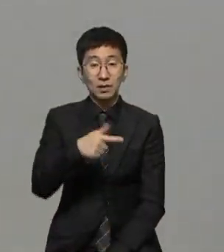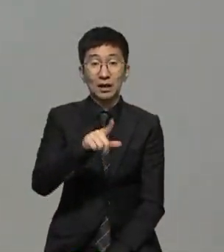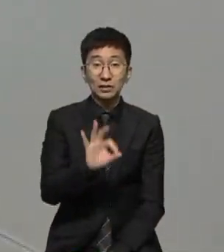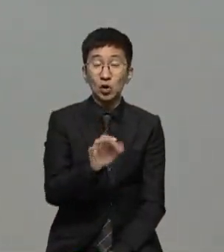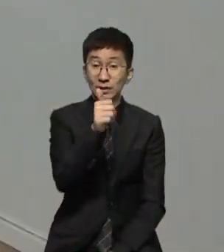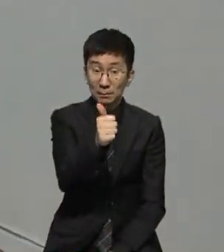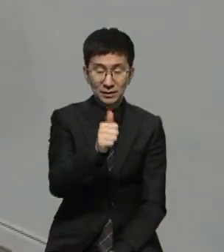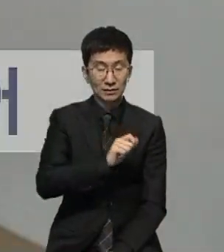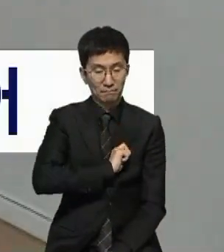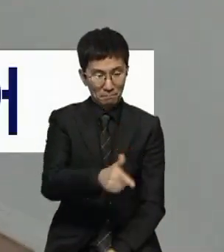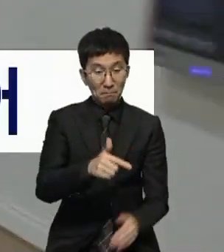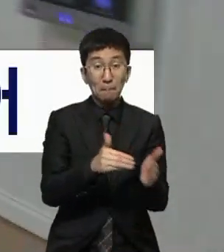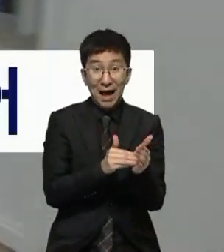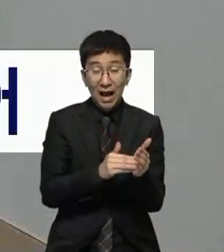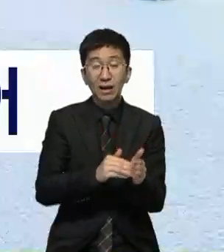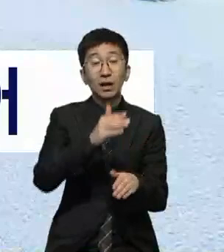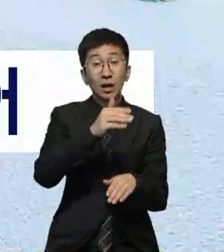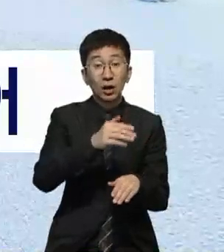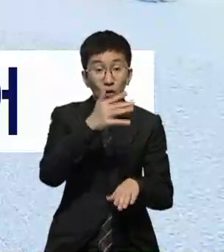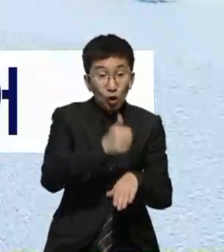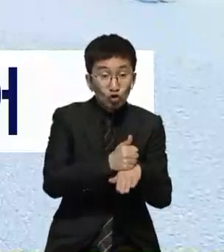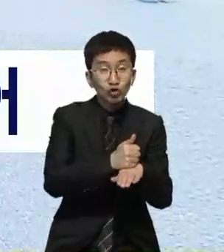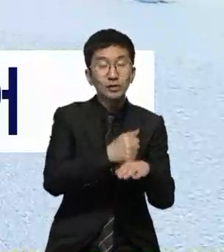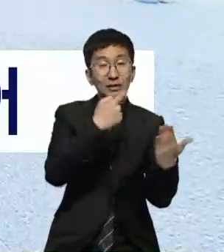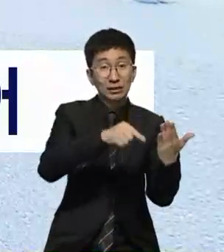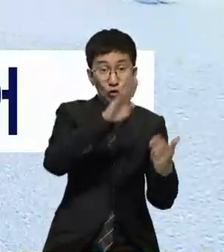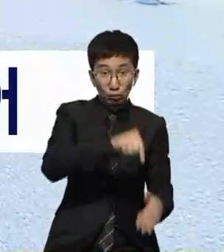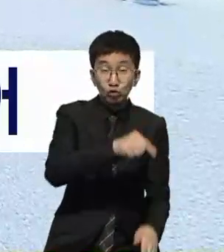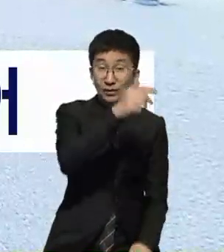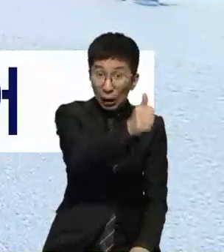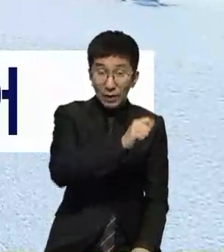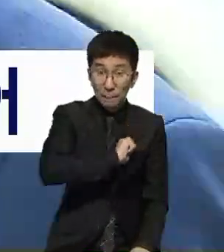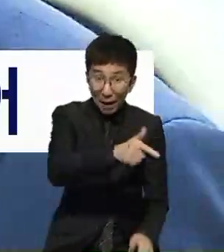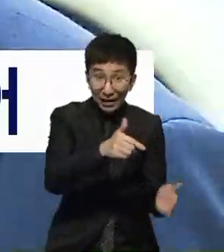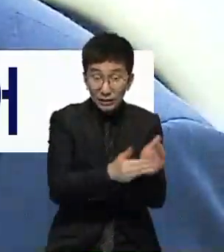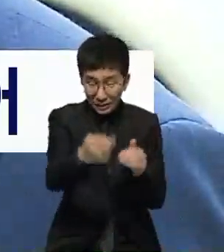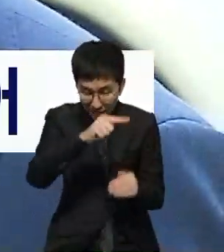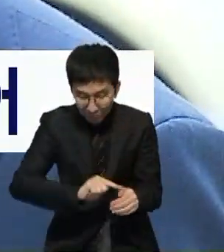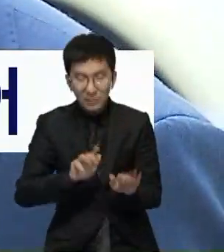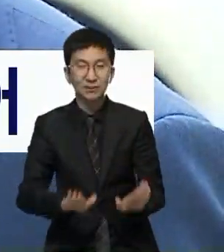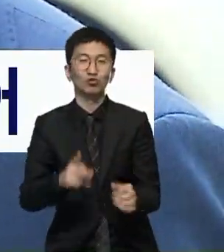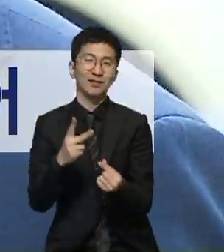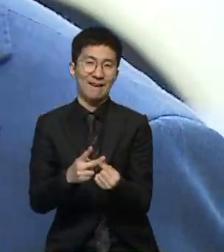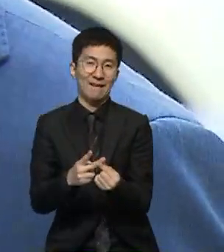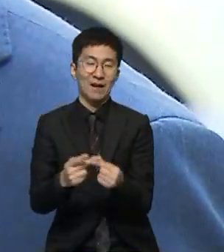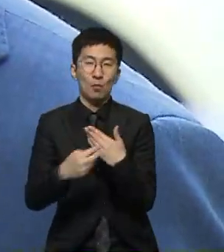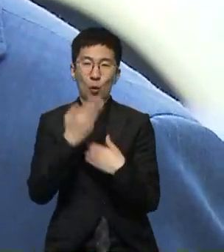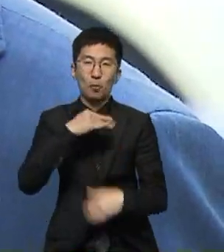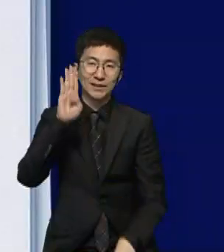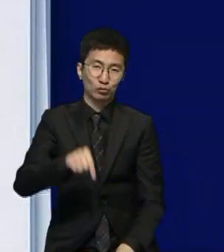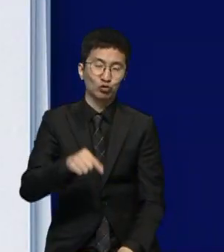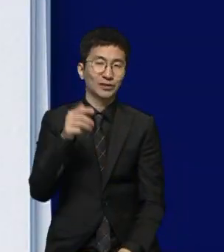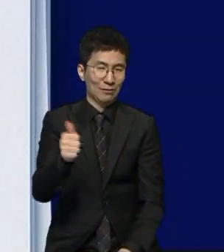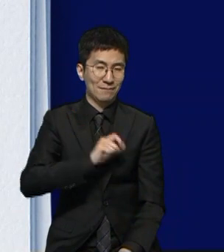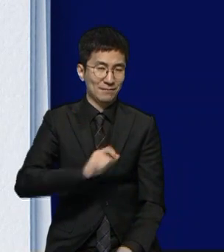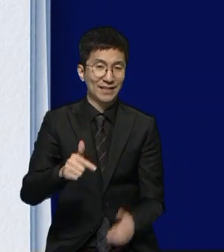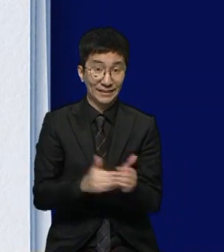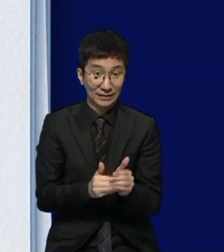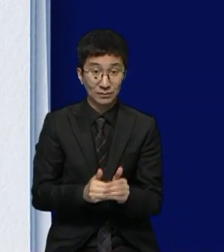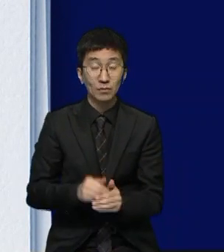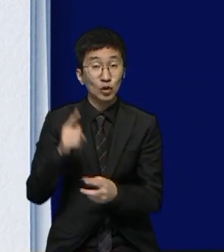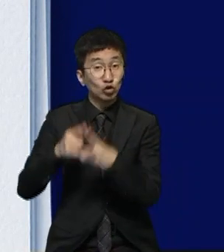이룬 악마의 어떤 김인철 교육부 장관 후보자를 포함해 초대 내각 의 빈자리는 2곳으로 늘었습니다 윤상